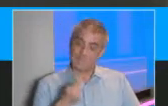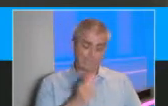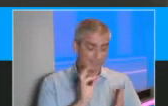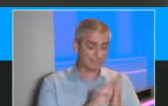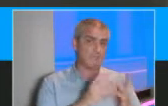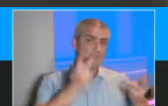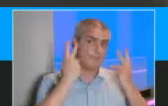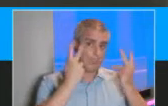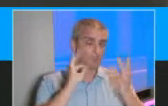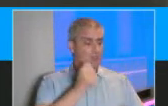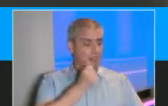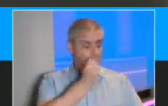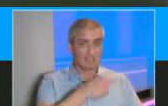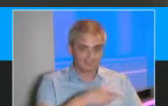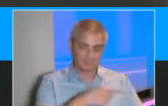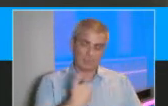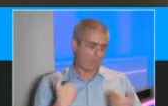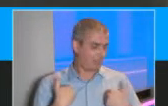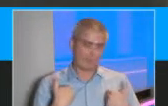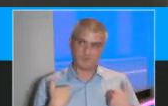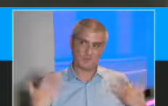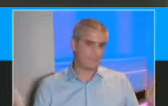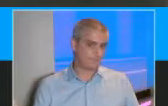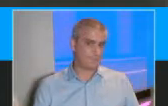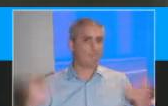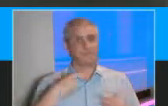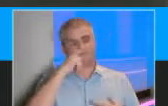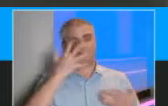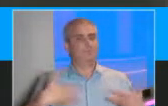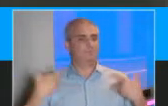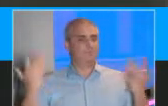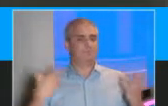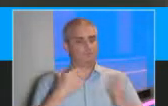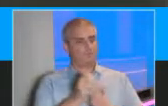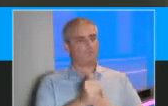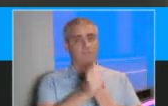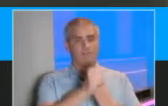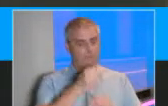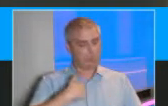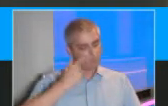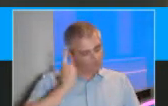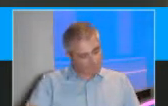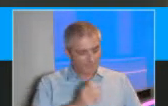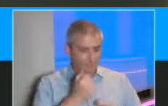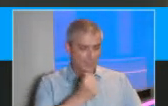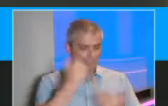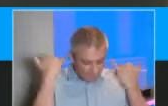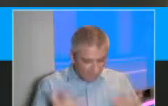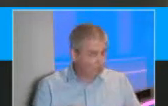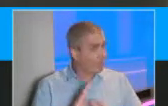הסעיף המהותי של תקציב, אנחנו בגאון מובילים את זה שאנחנו חייבים תקציב.